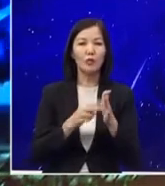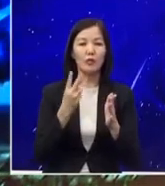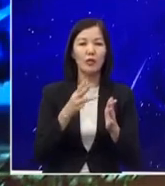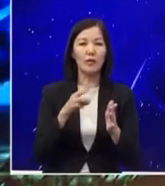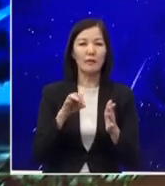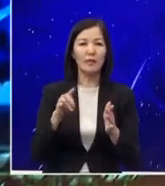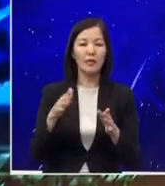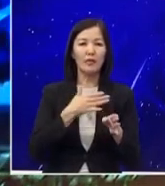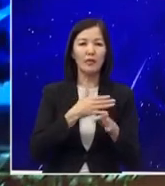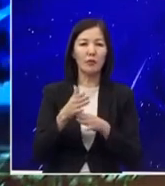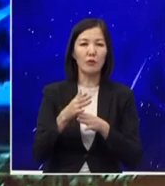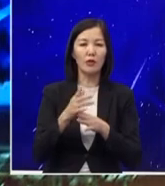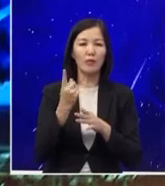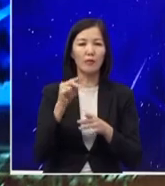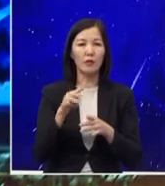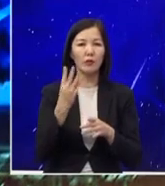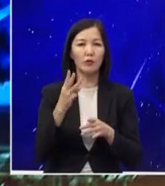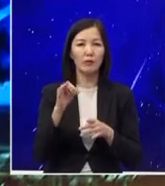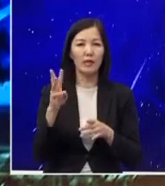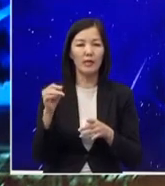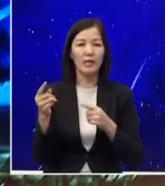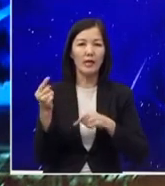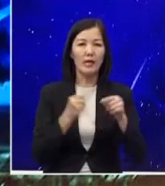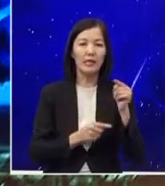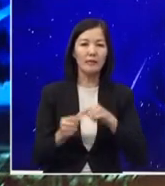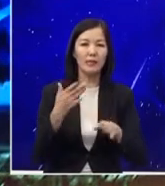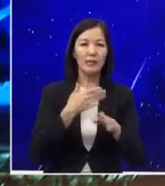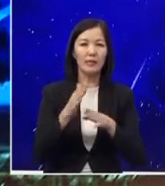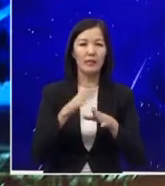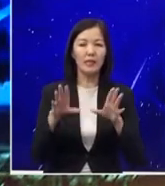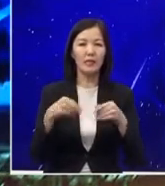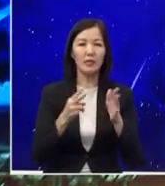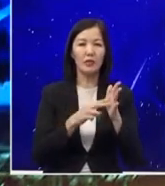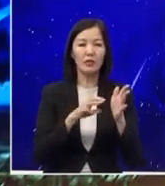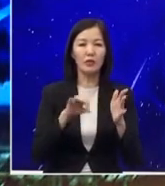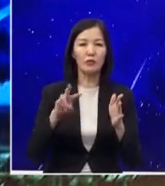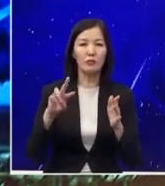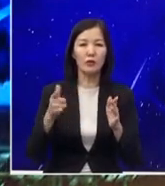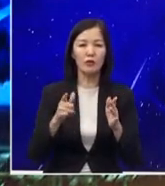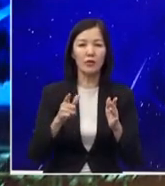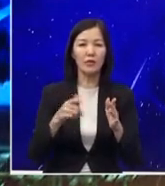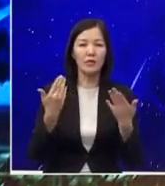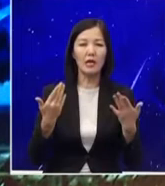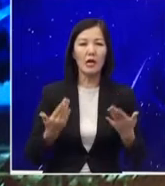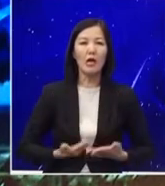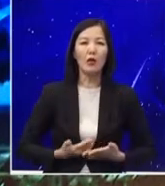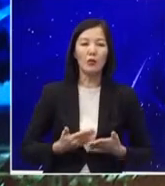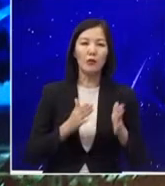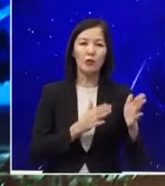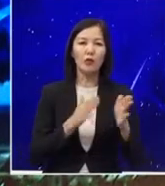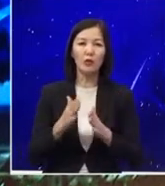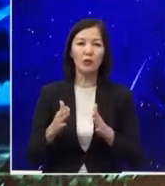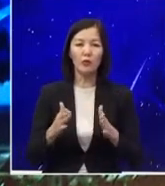2 миллиард теңге бөлінген. Оның 1,3 миллиарды кәсіпкерлерге несие ретінде берілсе, қалған 700 миллион теңгесі